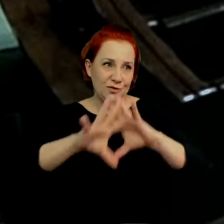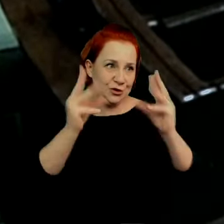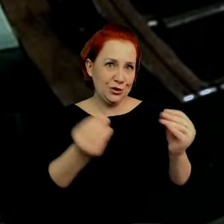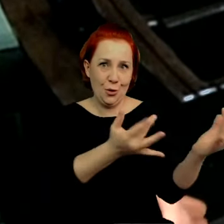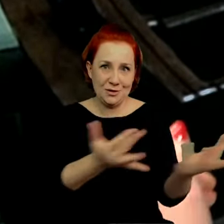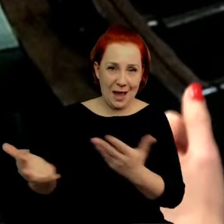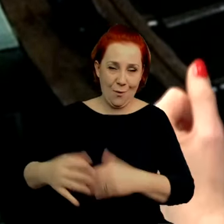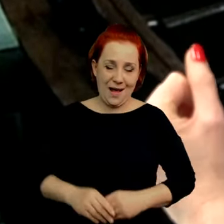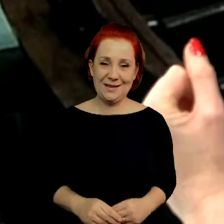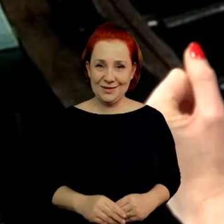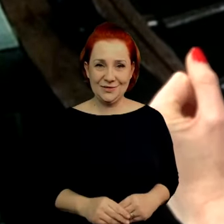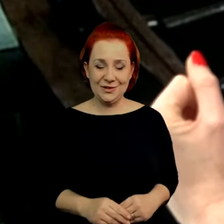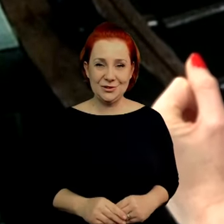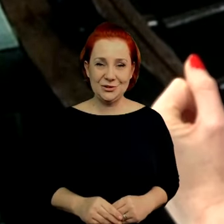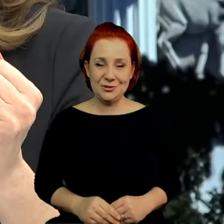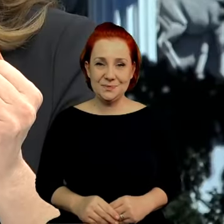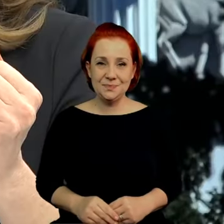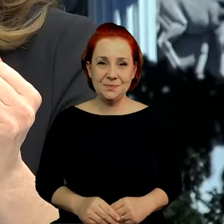do przodu.